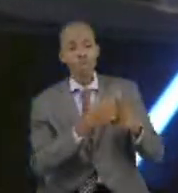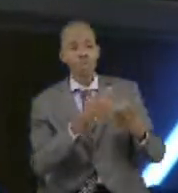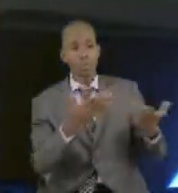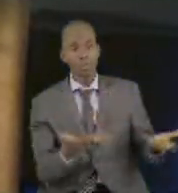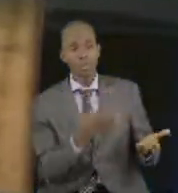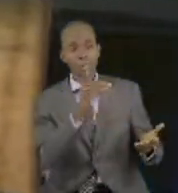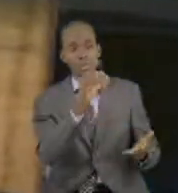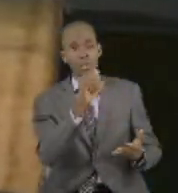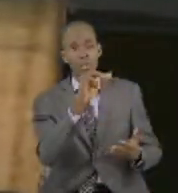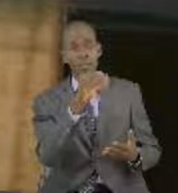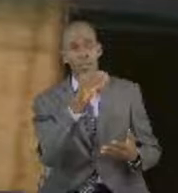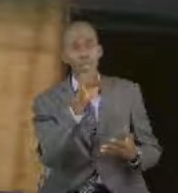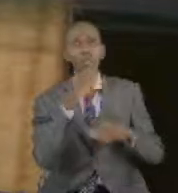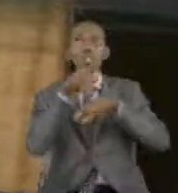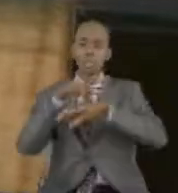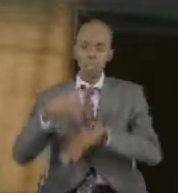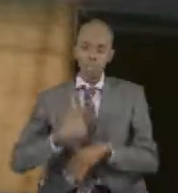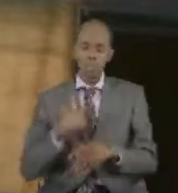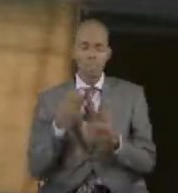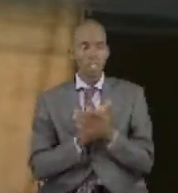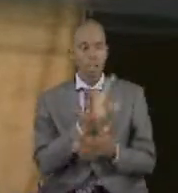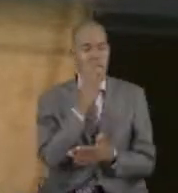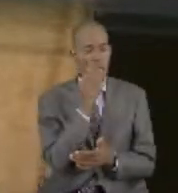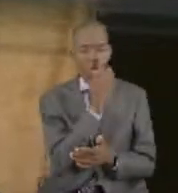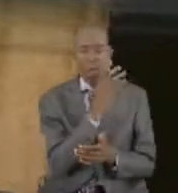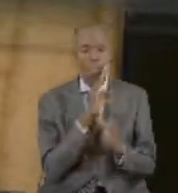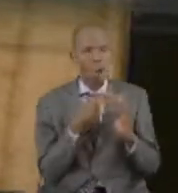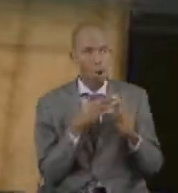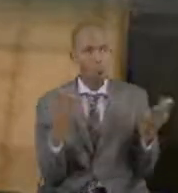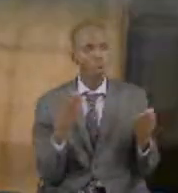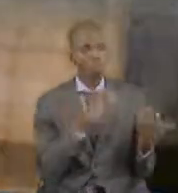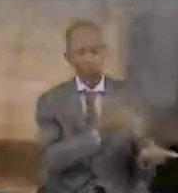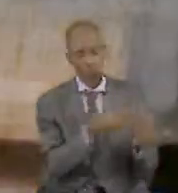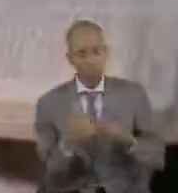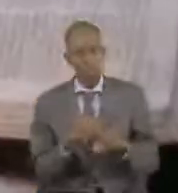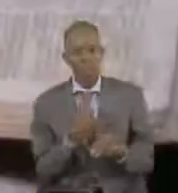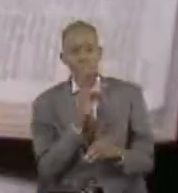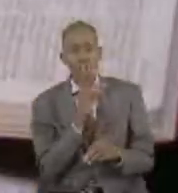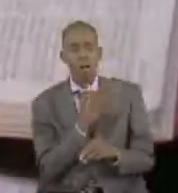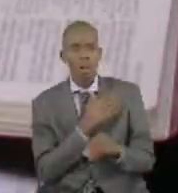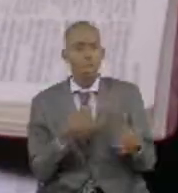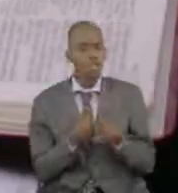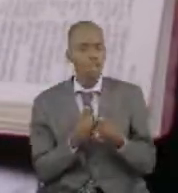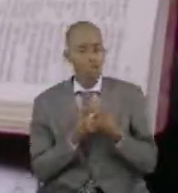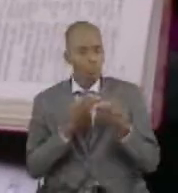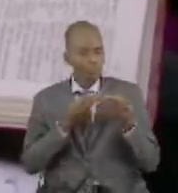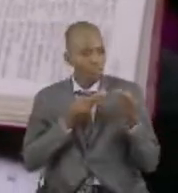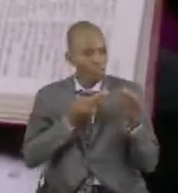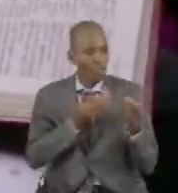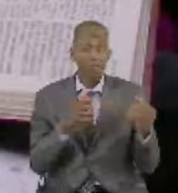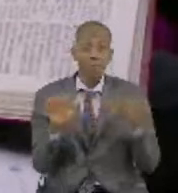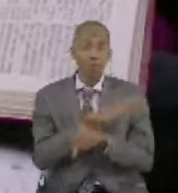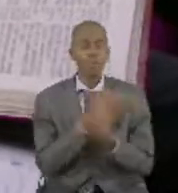envoyé pour que tu recouvres la vue et que tu sois baptisé dans l'eau et que tu sois aussi rempli du